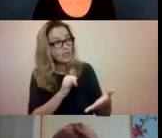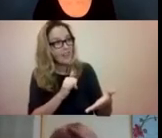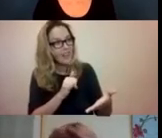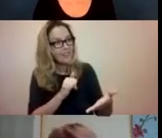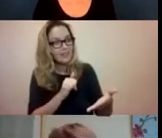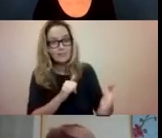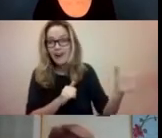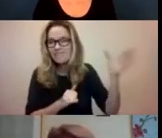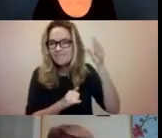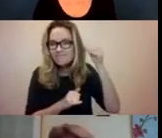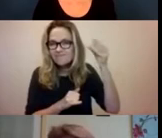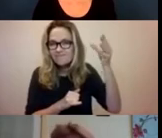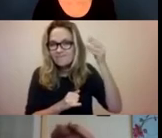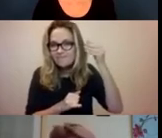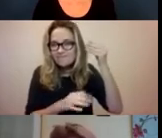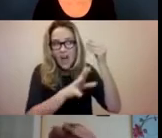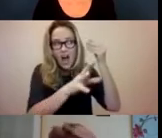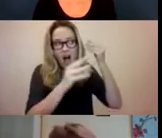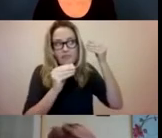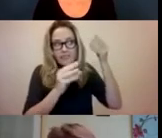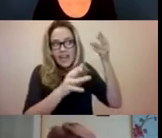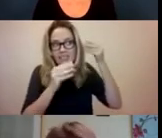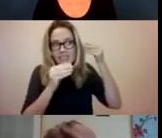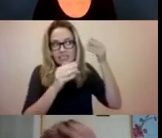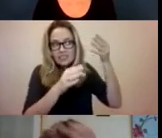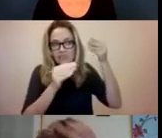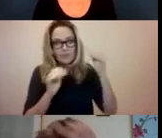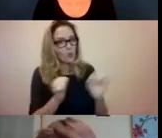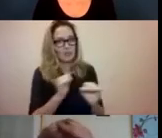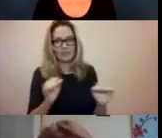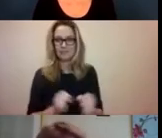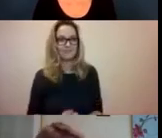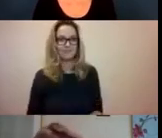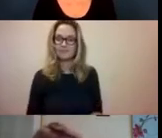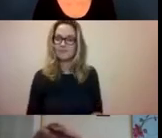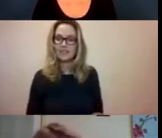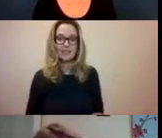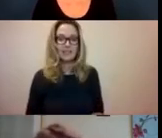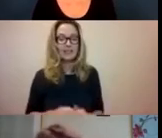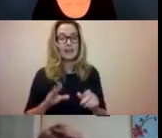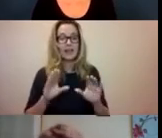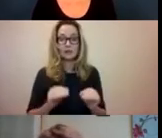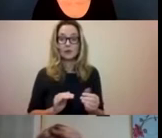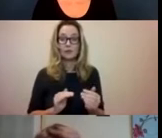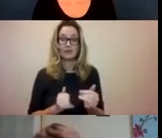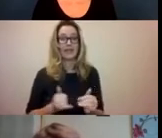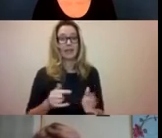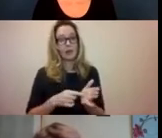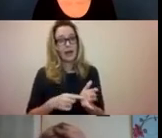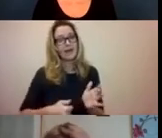Huh. Maar ik kon het niet aflezen, niet spraak afzien. En ik doe heel veel via spraakafzien.